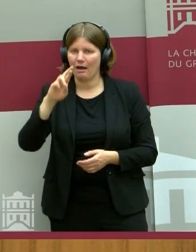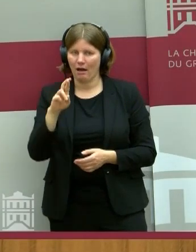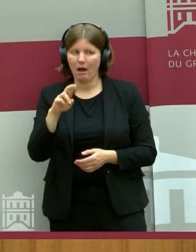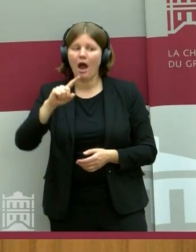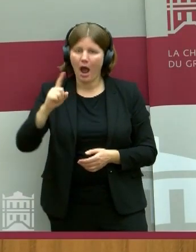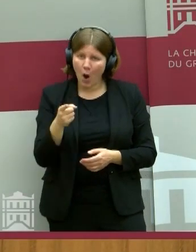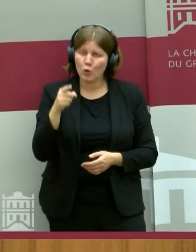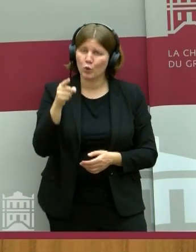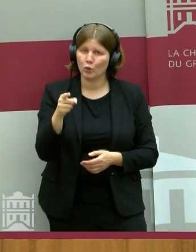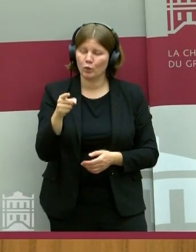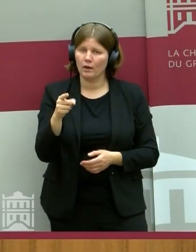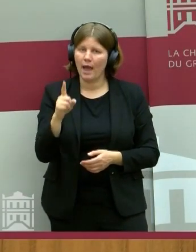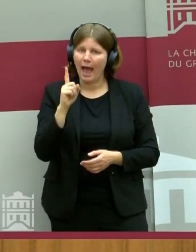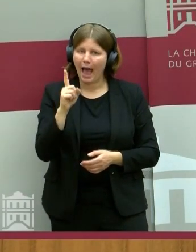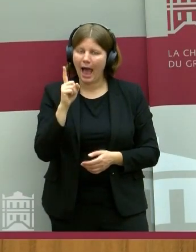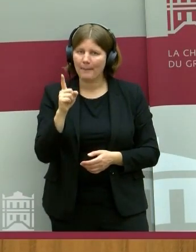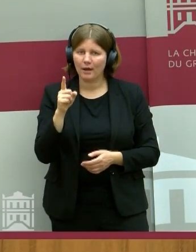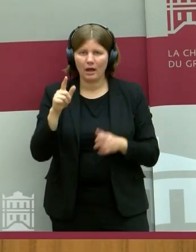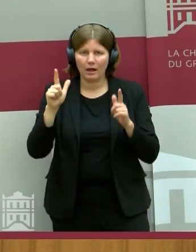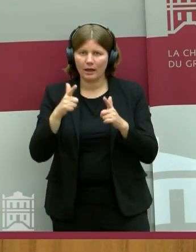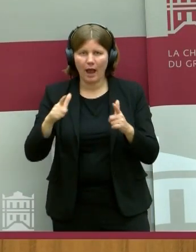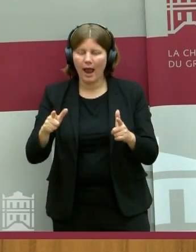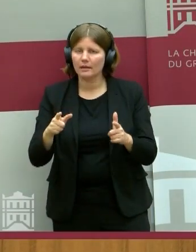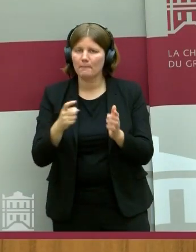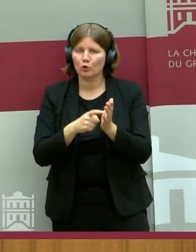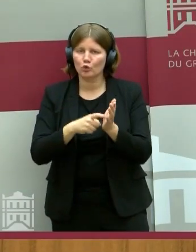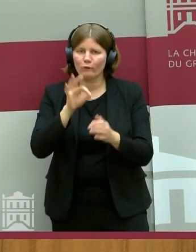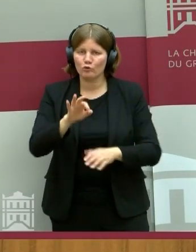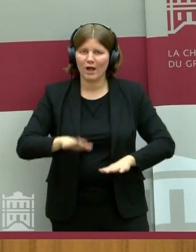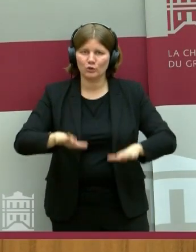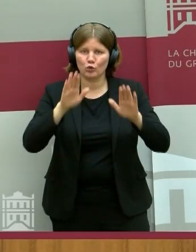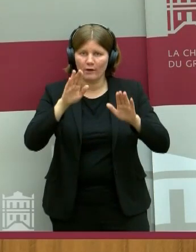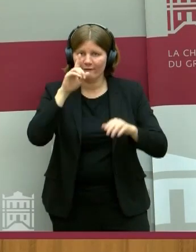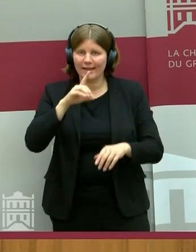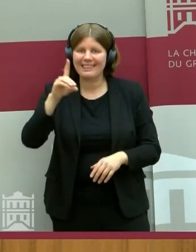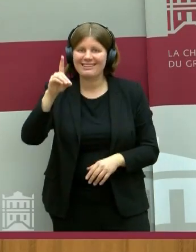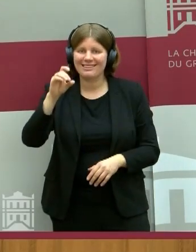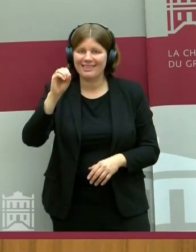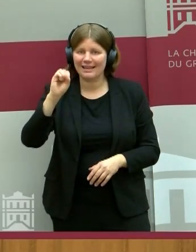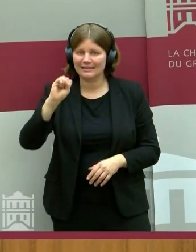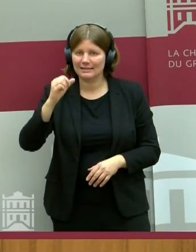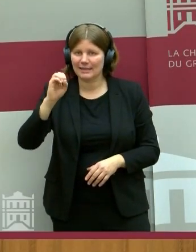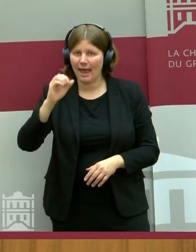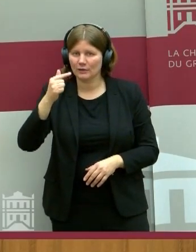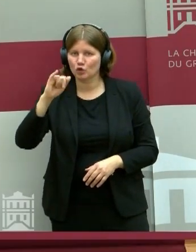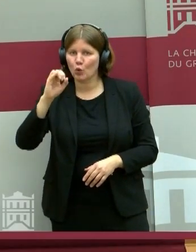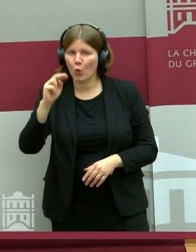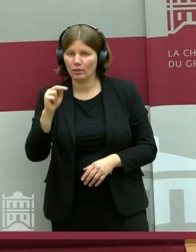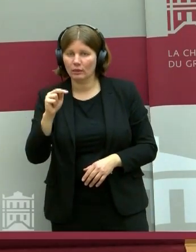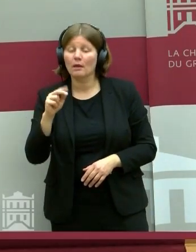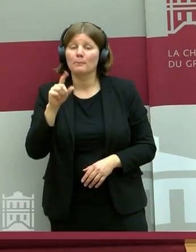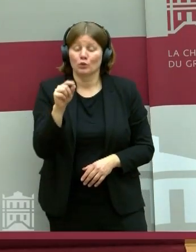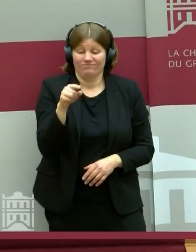kein Grund für Asyl. Das muss ich einfach immer sagen. Das heißt, wir, wenn wir von Asyl schwätzen, berufen wir uns auf die Asylrechtskonvention